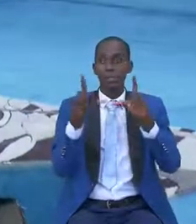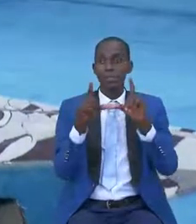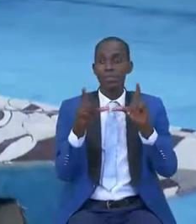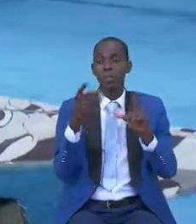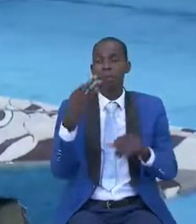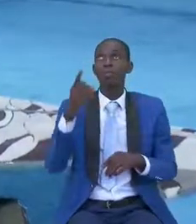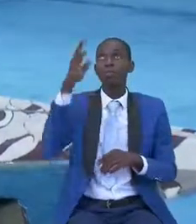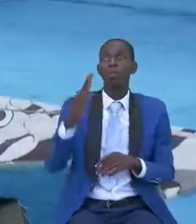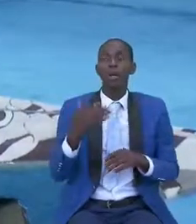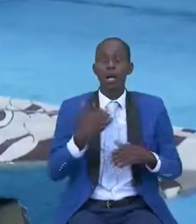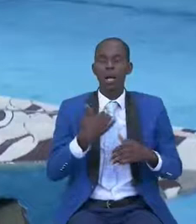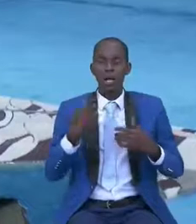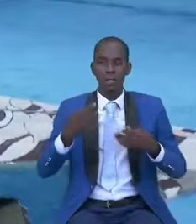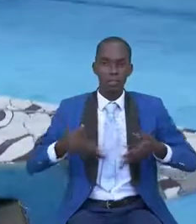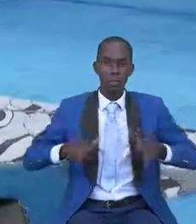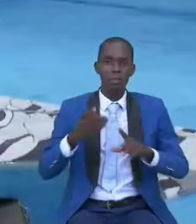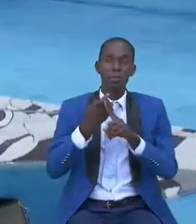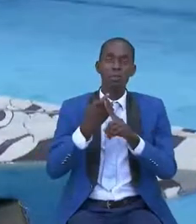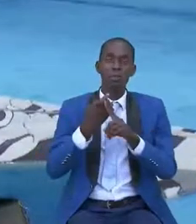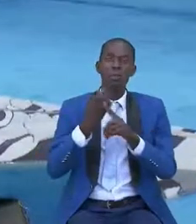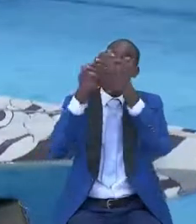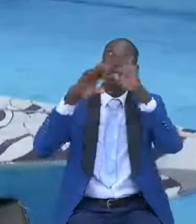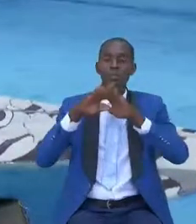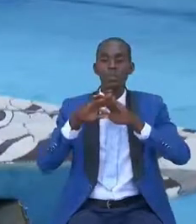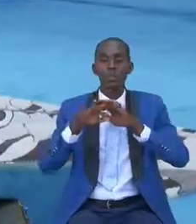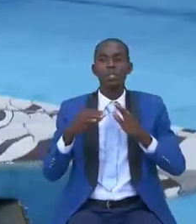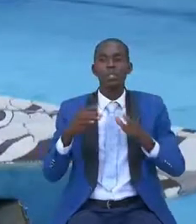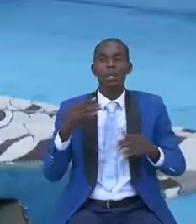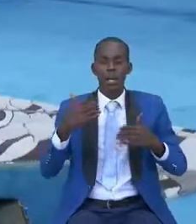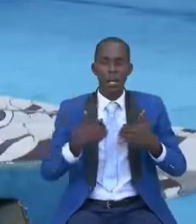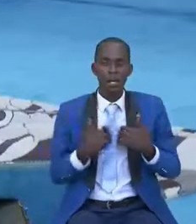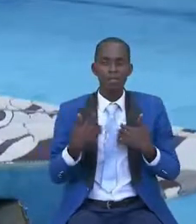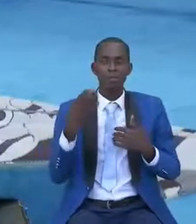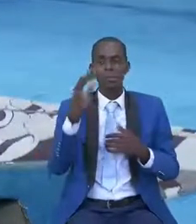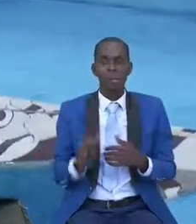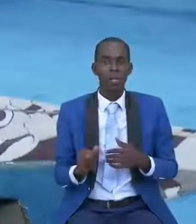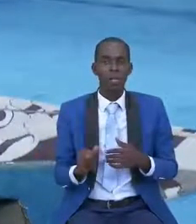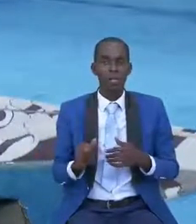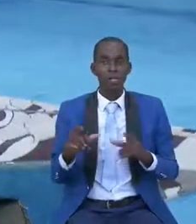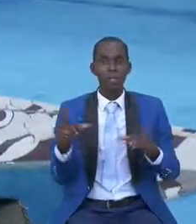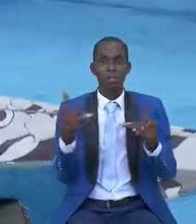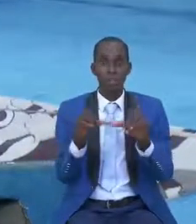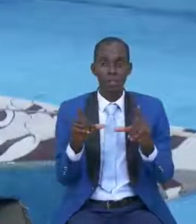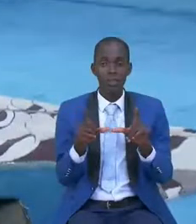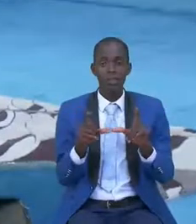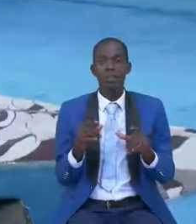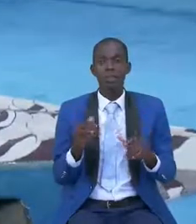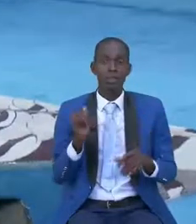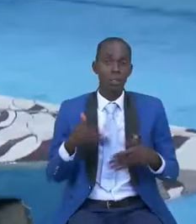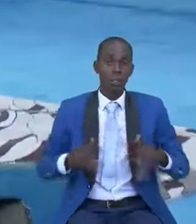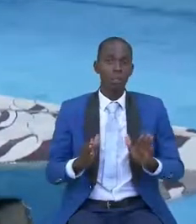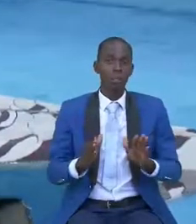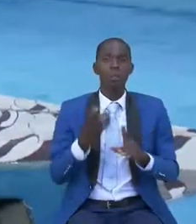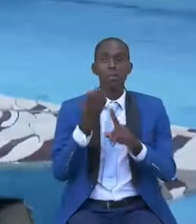avait l'approbation du ciel, il avait la puissance du ciel, il avait l'onction du ciel, il avait